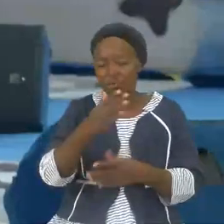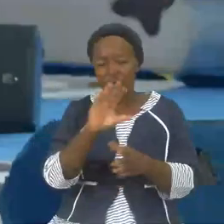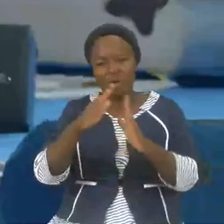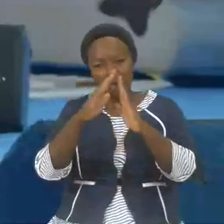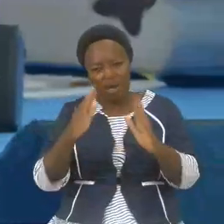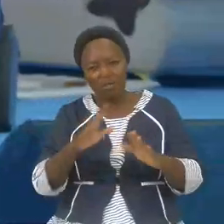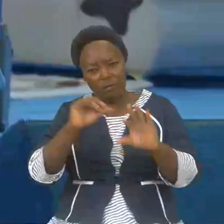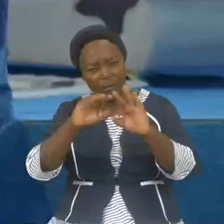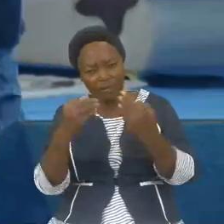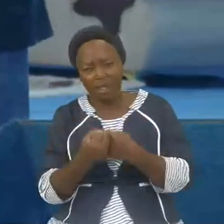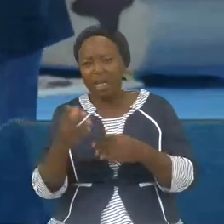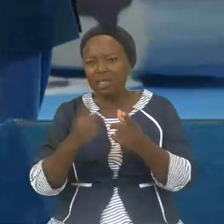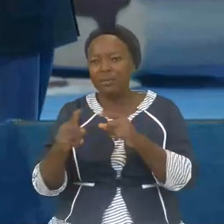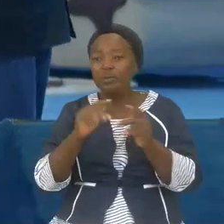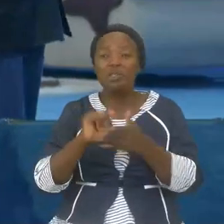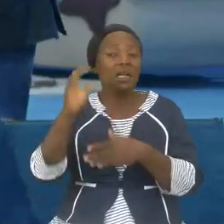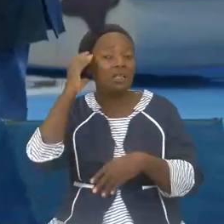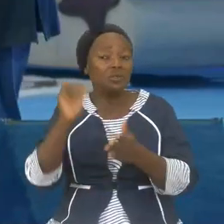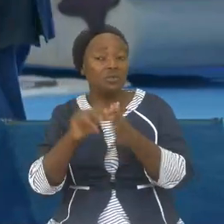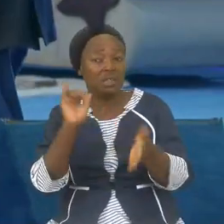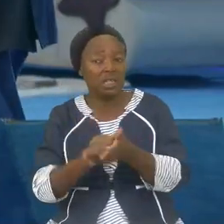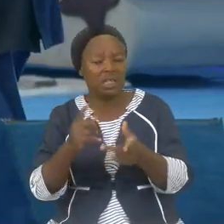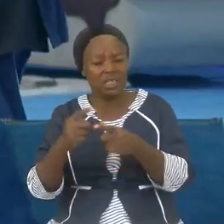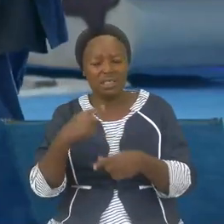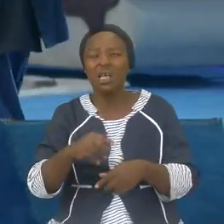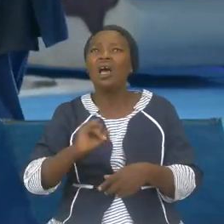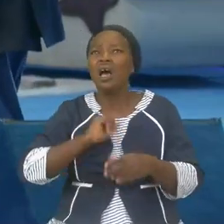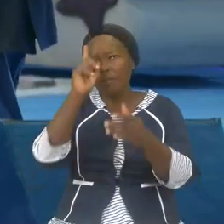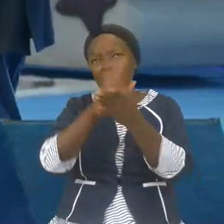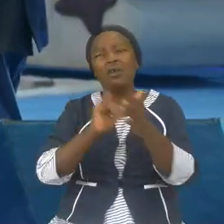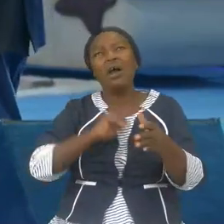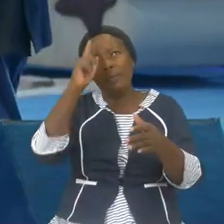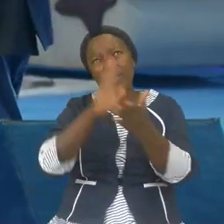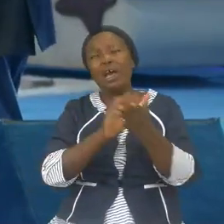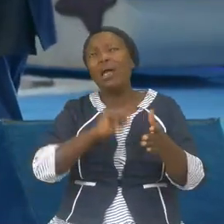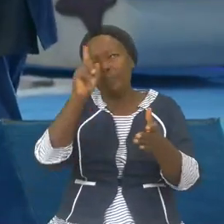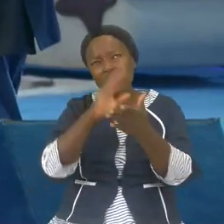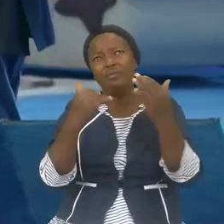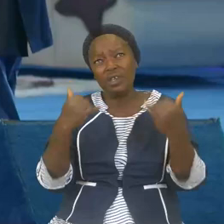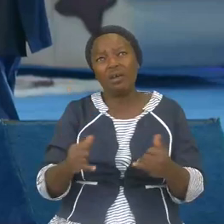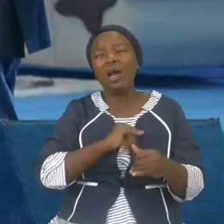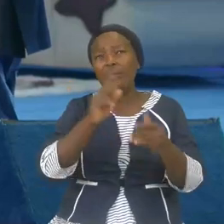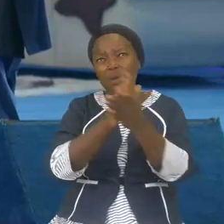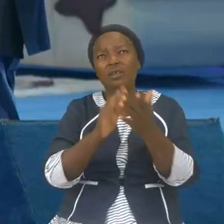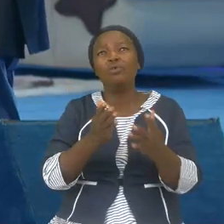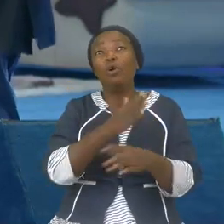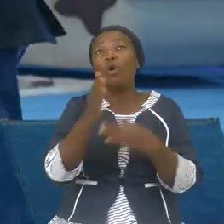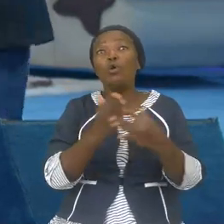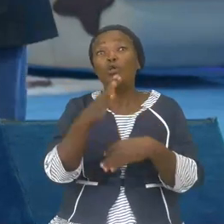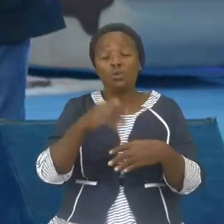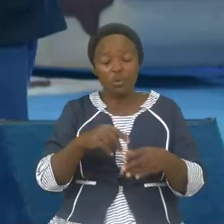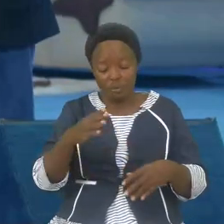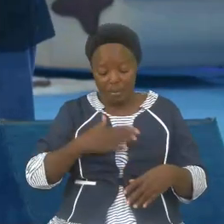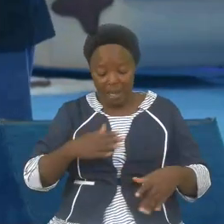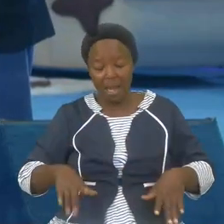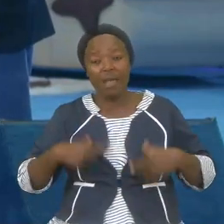maison. Ceux qui écoutent cela et qui disent que je crois maintenant, je crois tout au long